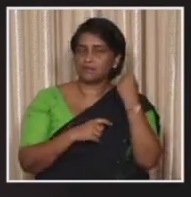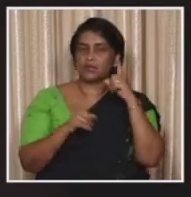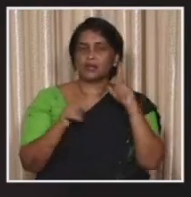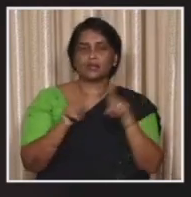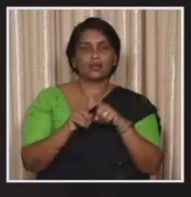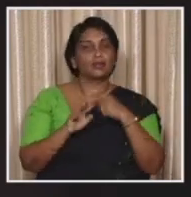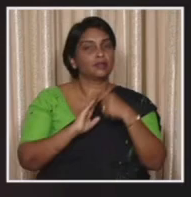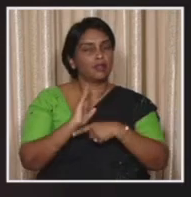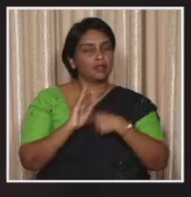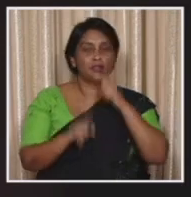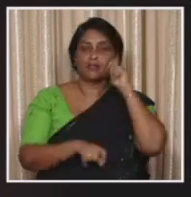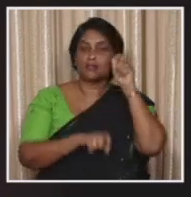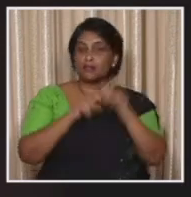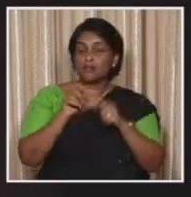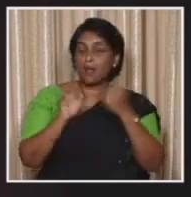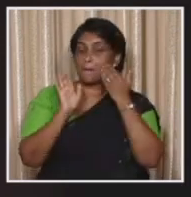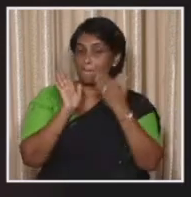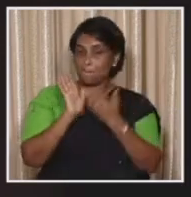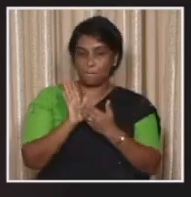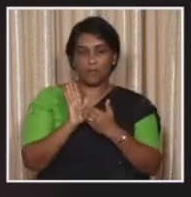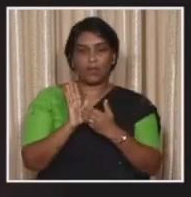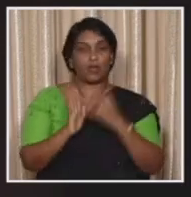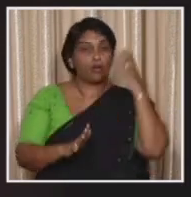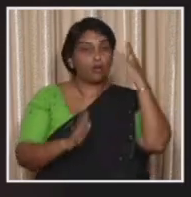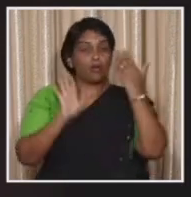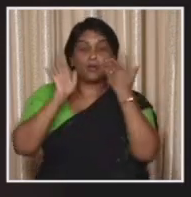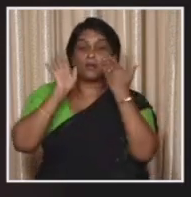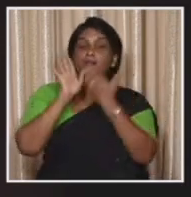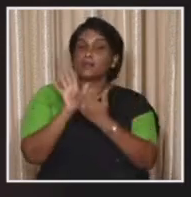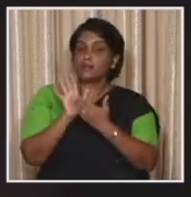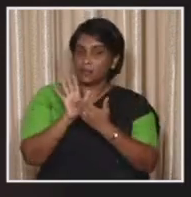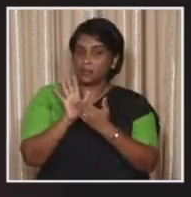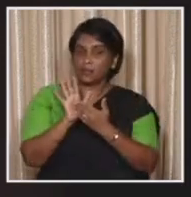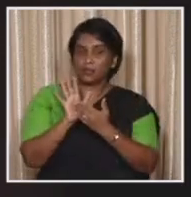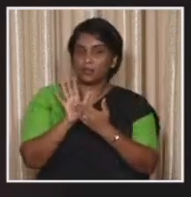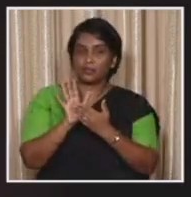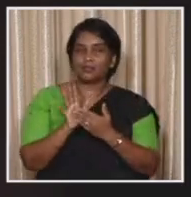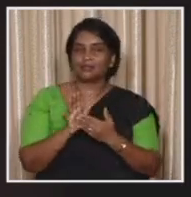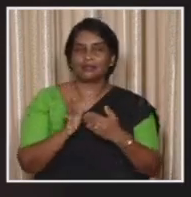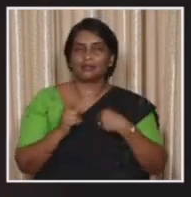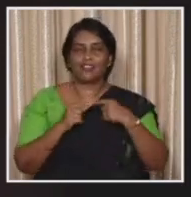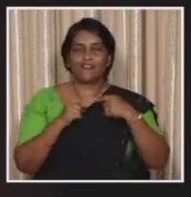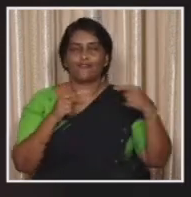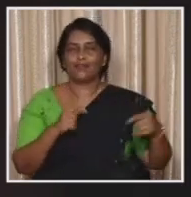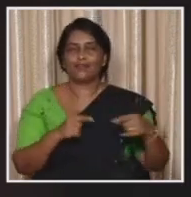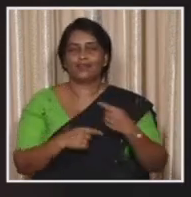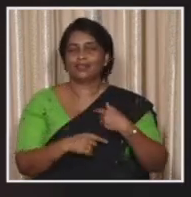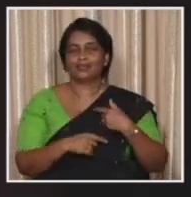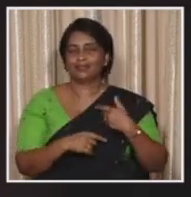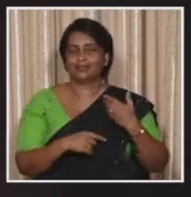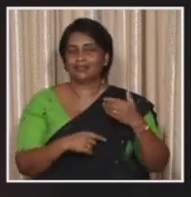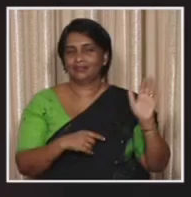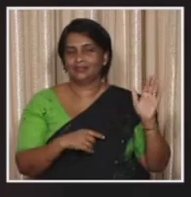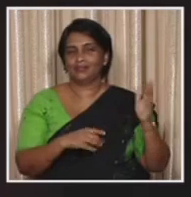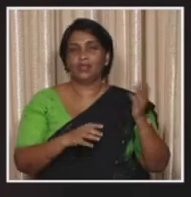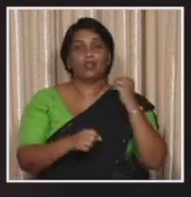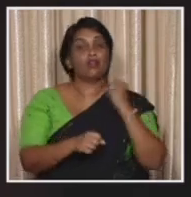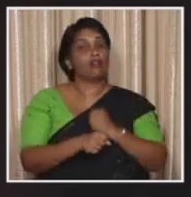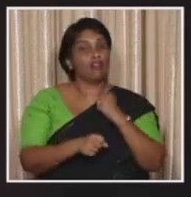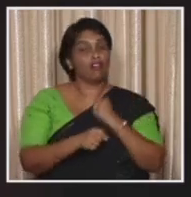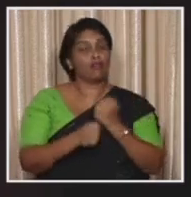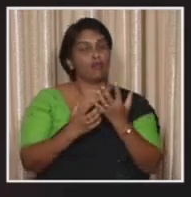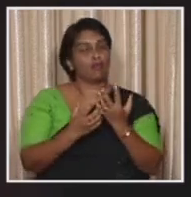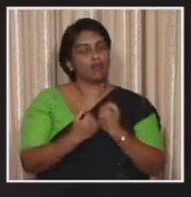බලහත්කාරකමින් මේ රටේ ජනතාවට පෙන්නුවේ ලෝකෙට පෙන්නුවේ අපිට විපක්ෂය අදාළ නැහැ. අපිට ආණ්ඩුවට